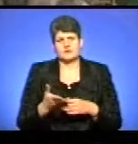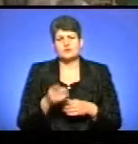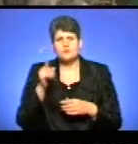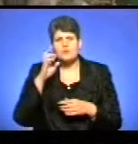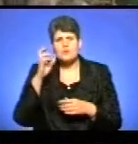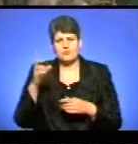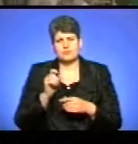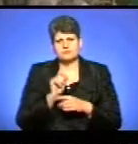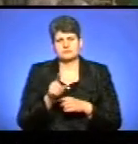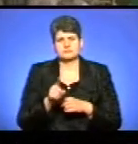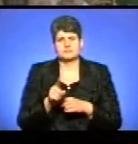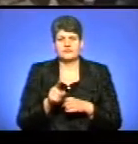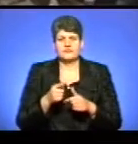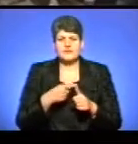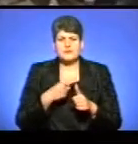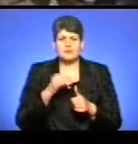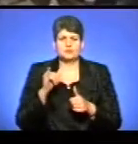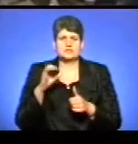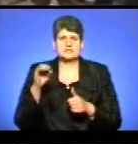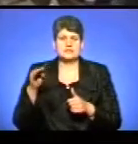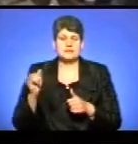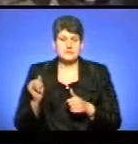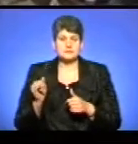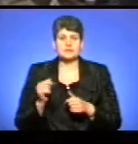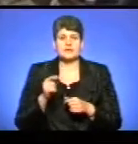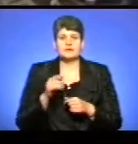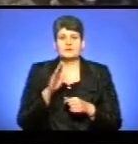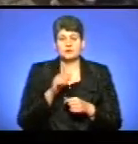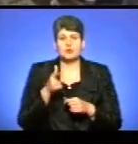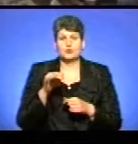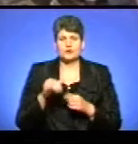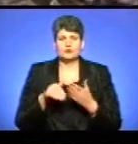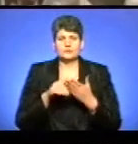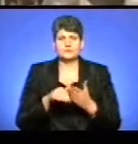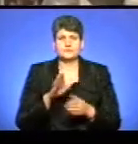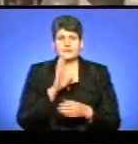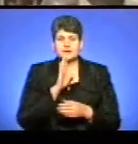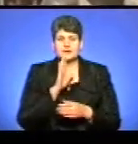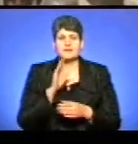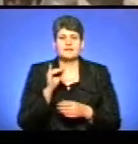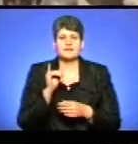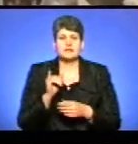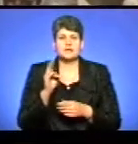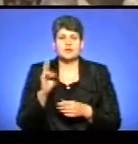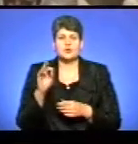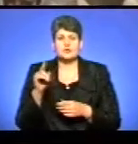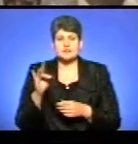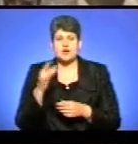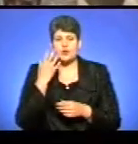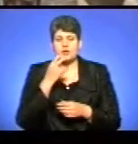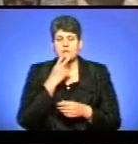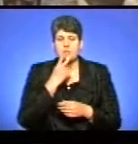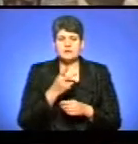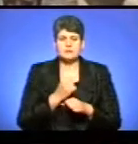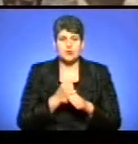тобі велів». В ім'я, каже, Устима. Володимиру Голоднюку 3 роки допомагає волонтерка Івана Козира. Жінка каже, коли побачила, як